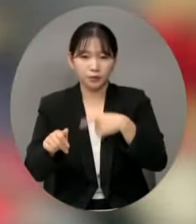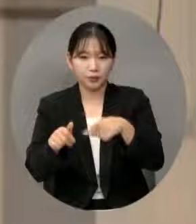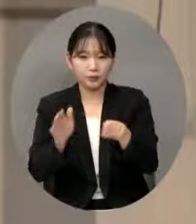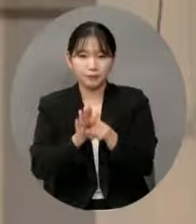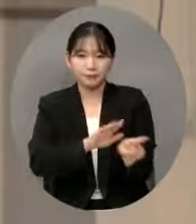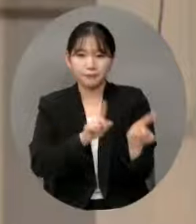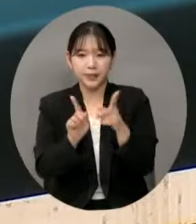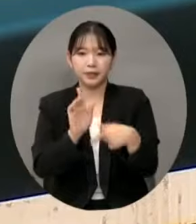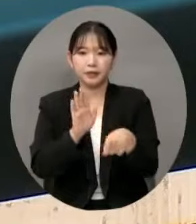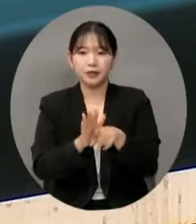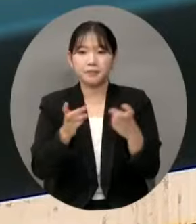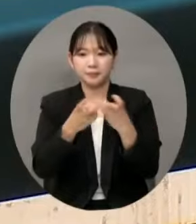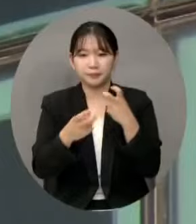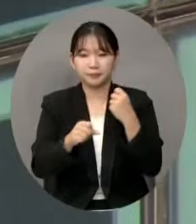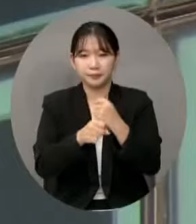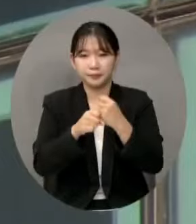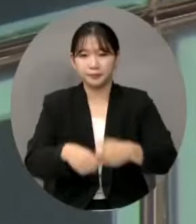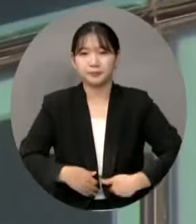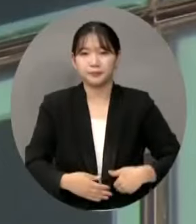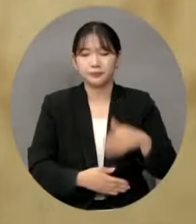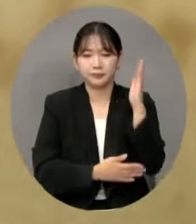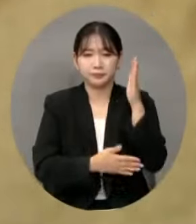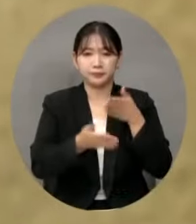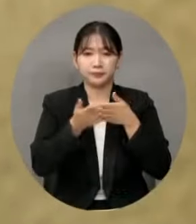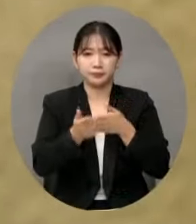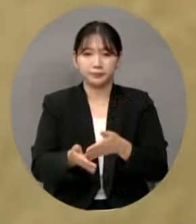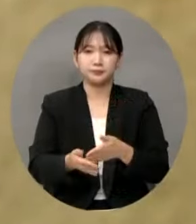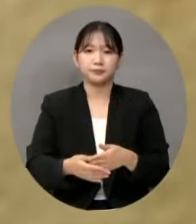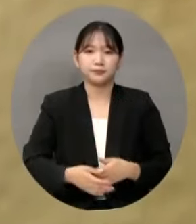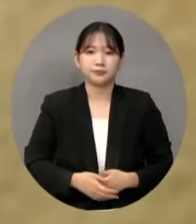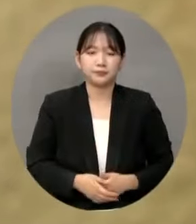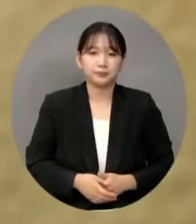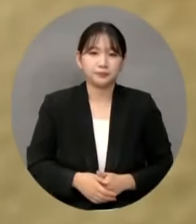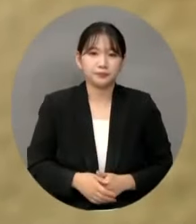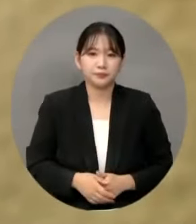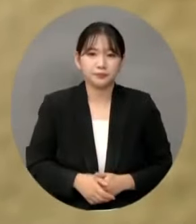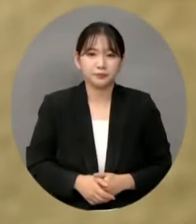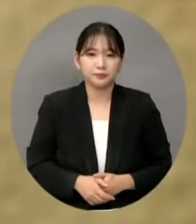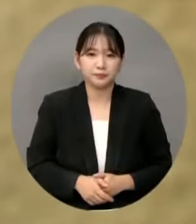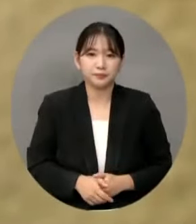확보를 위한 대책이 필요하다는 지적이 제기됐습니다. MBC 뉴스 신광합니다.